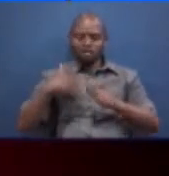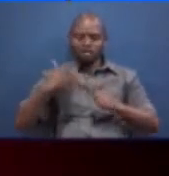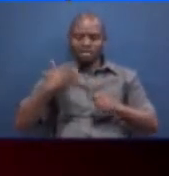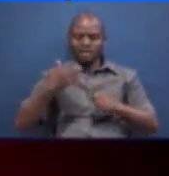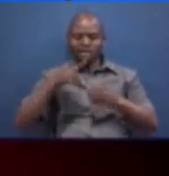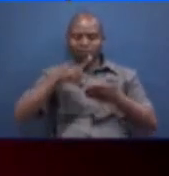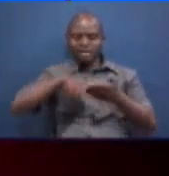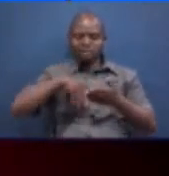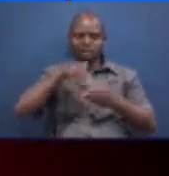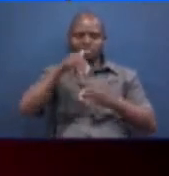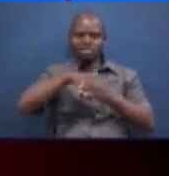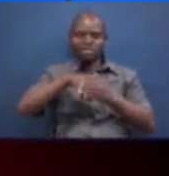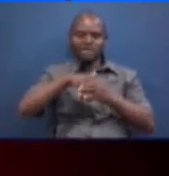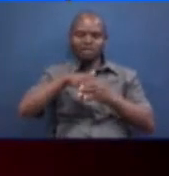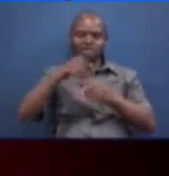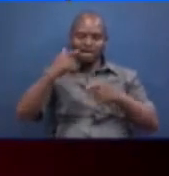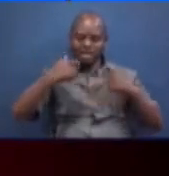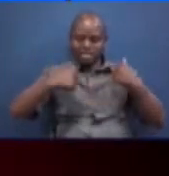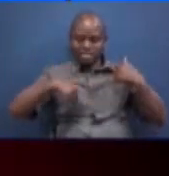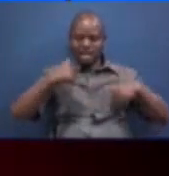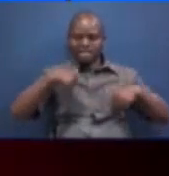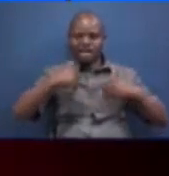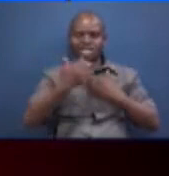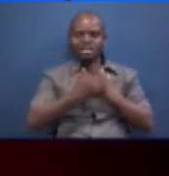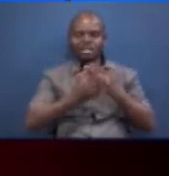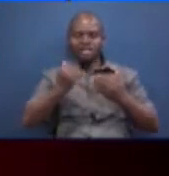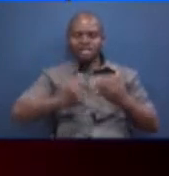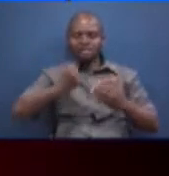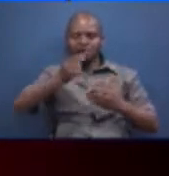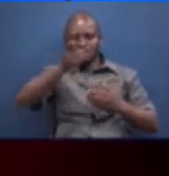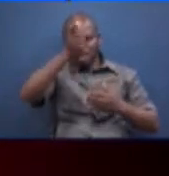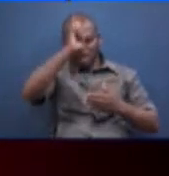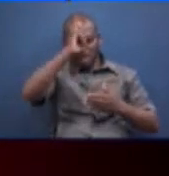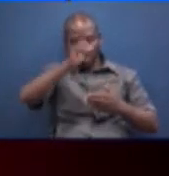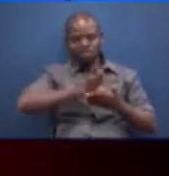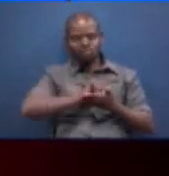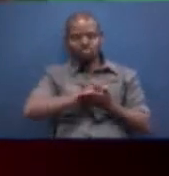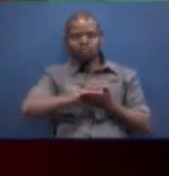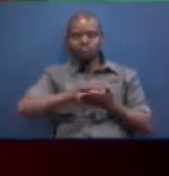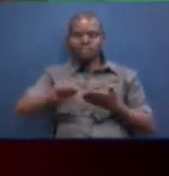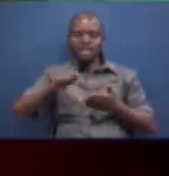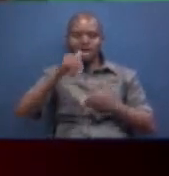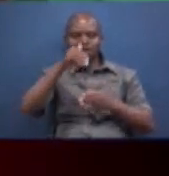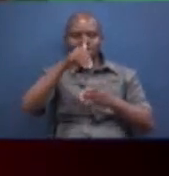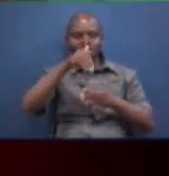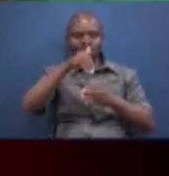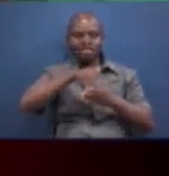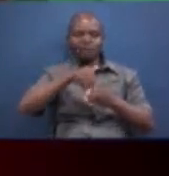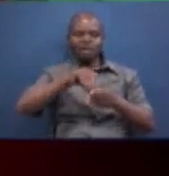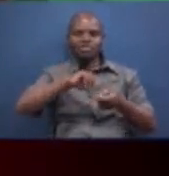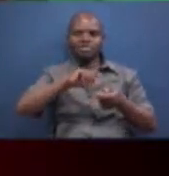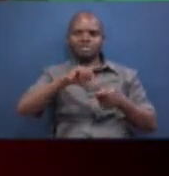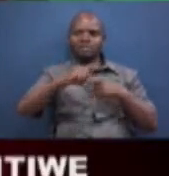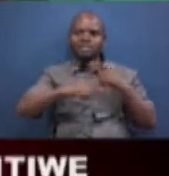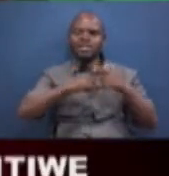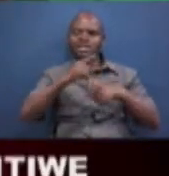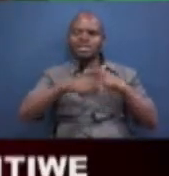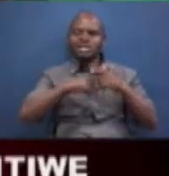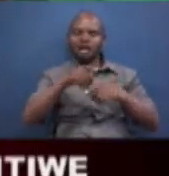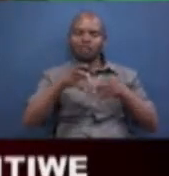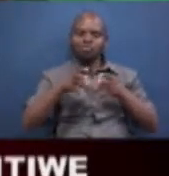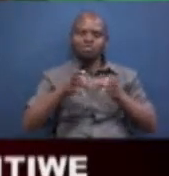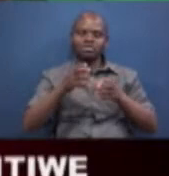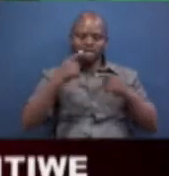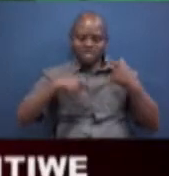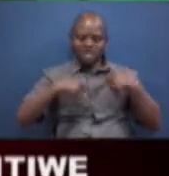umemtaka msajili wa vyama vya siasa nchini kuvichukulia hatua kali, ikiwemo kuvifuta vyama vya siasa ambavyo vinaendeleza